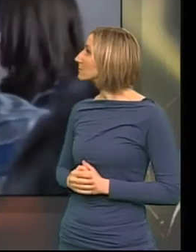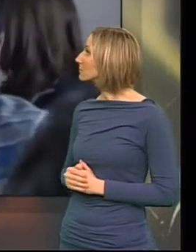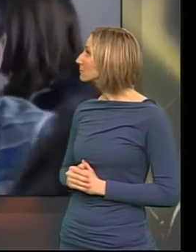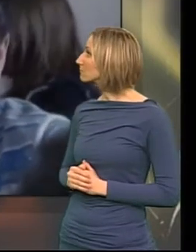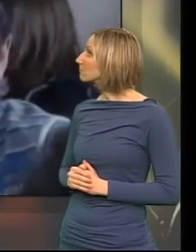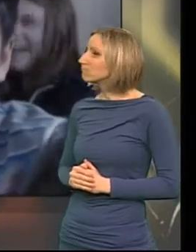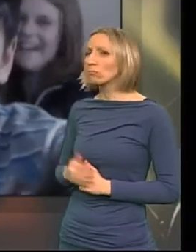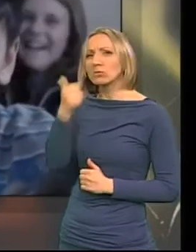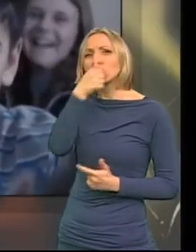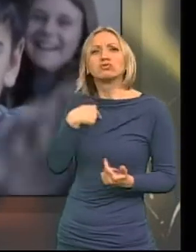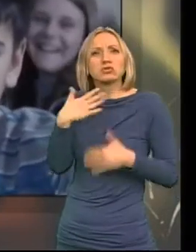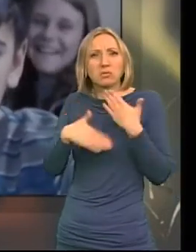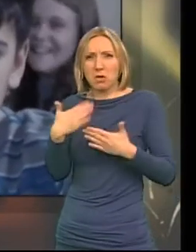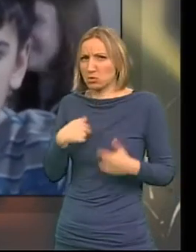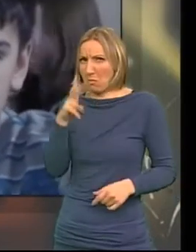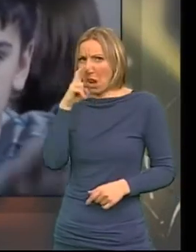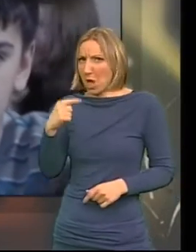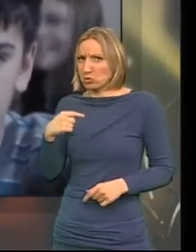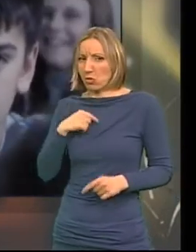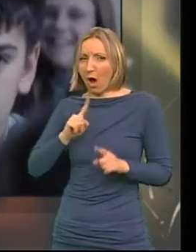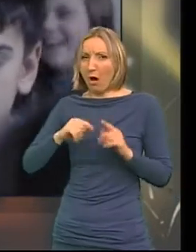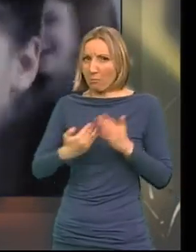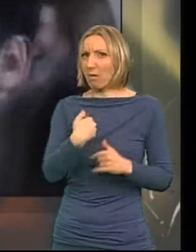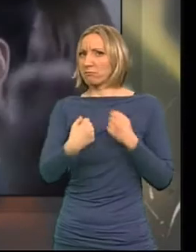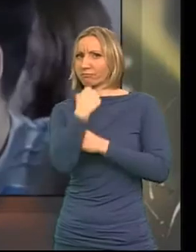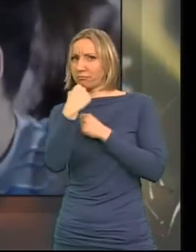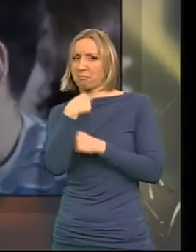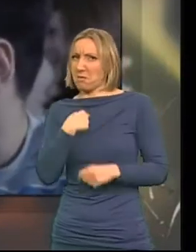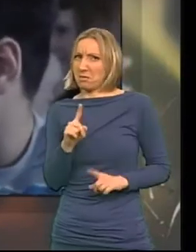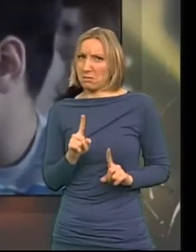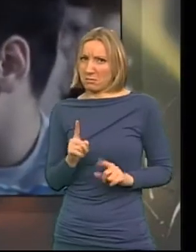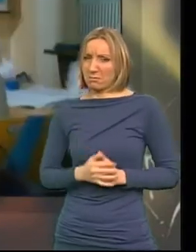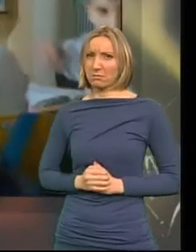Što da se mešam? Neću ja da budem sledeći.